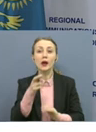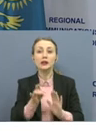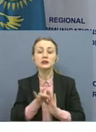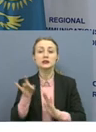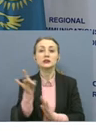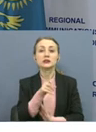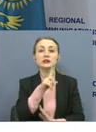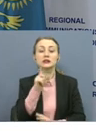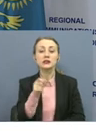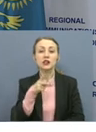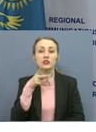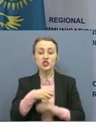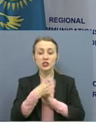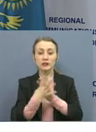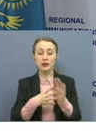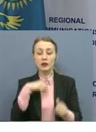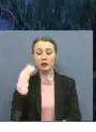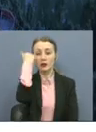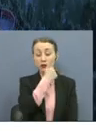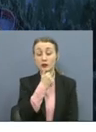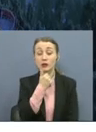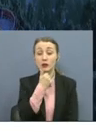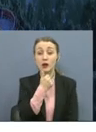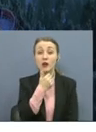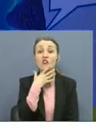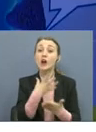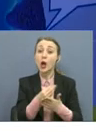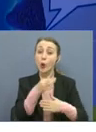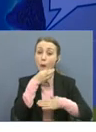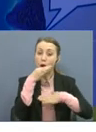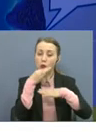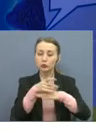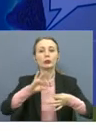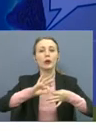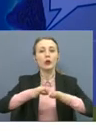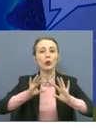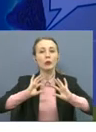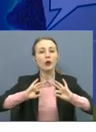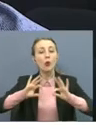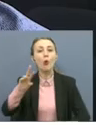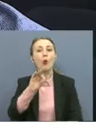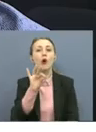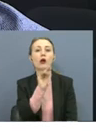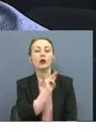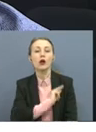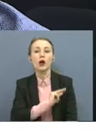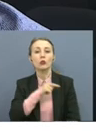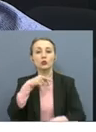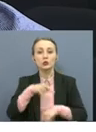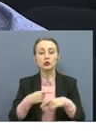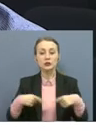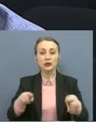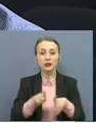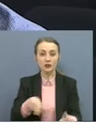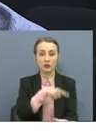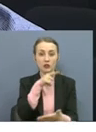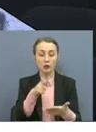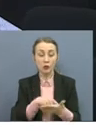көлемі өткен жылы 33,9 миллиард теңгеден асты. Оның ішінде жеке инвестициялар көлемі өткен жылмен